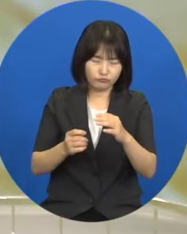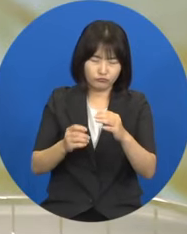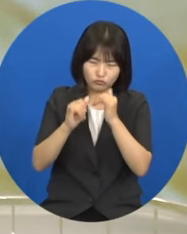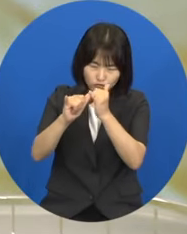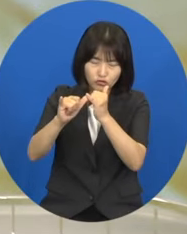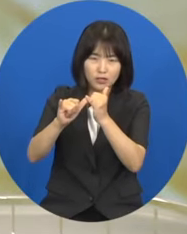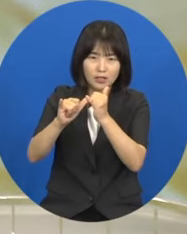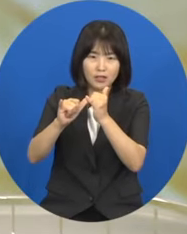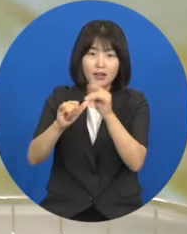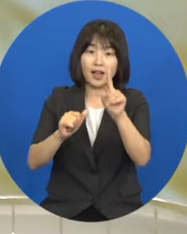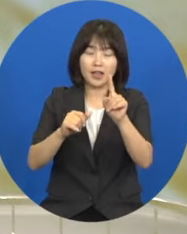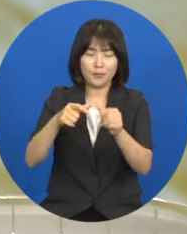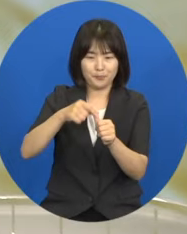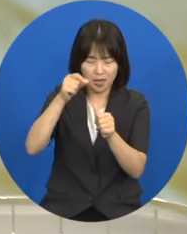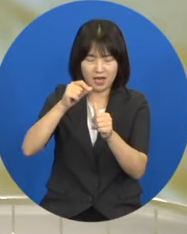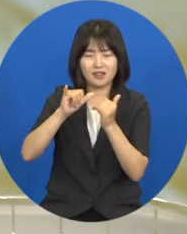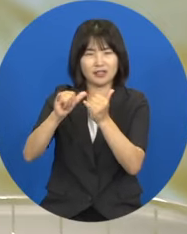겁니다.